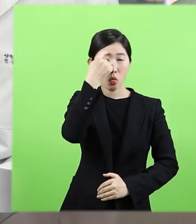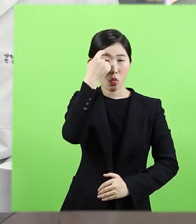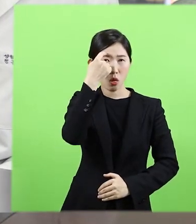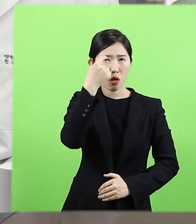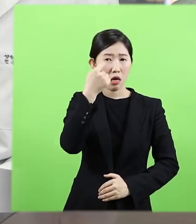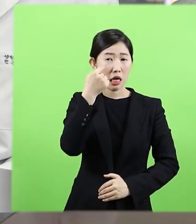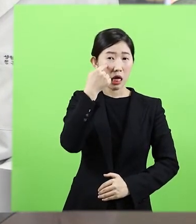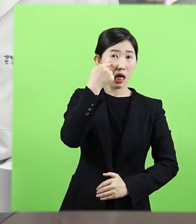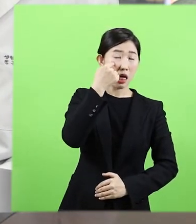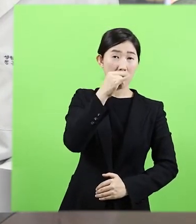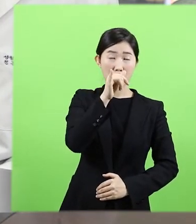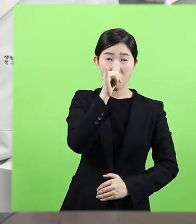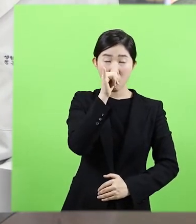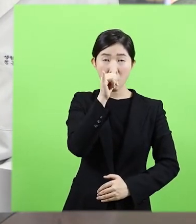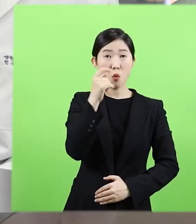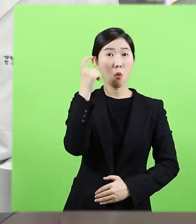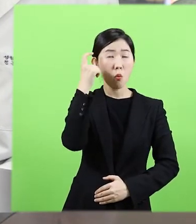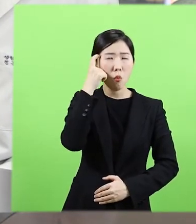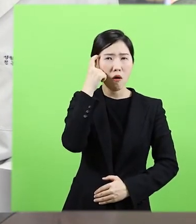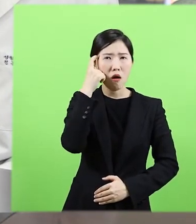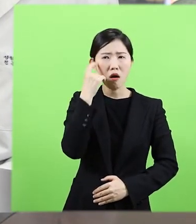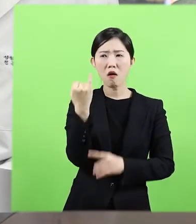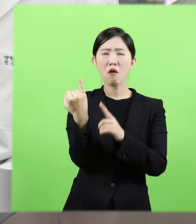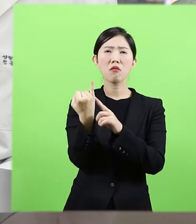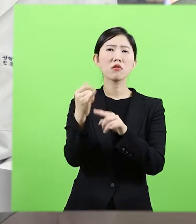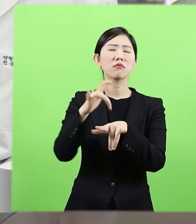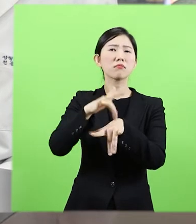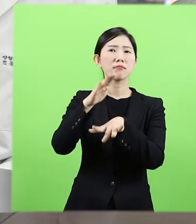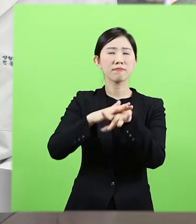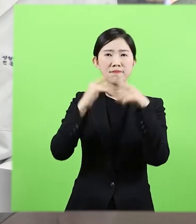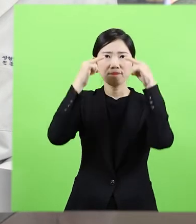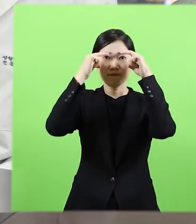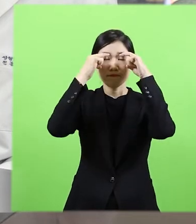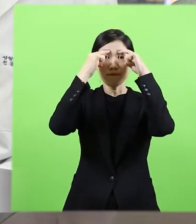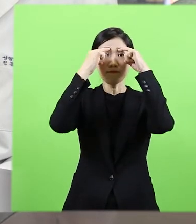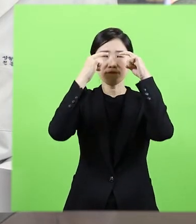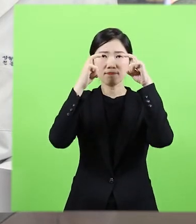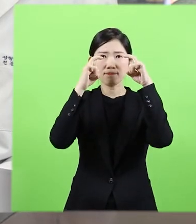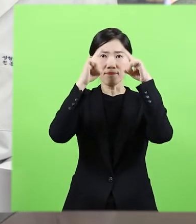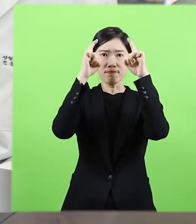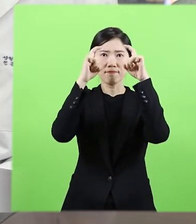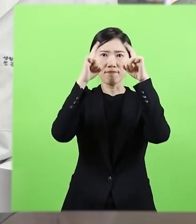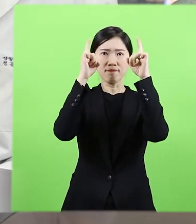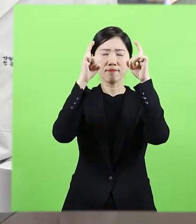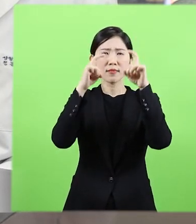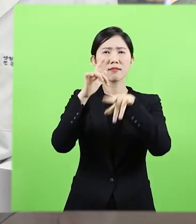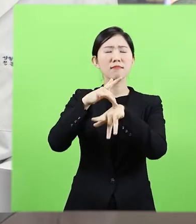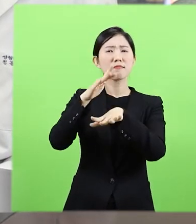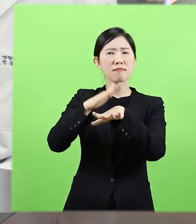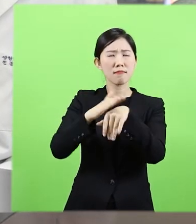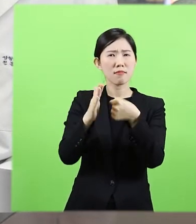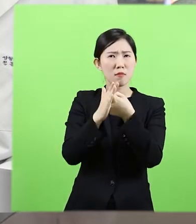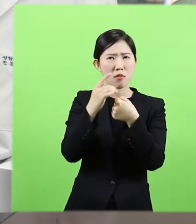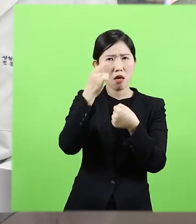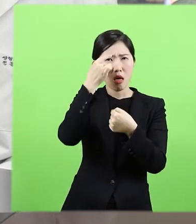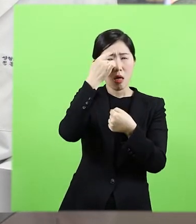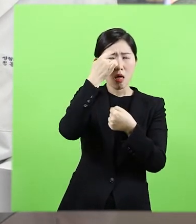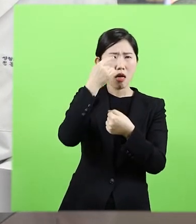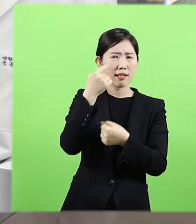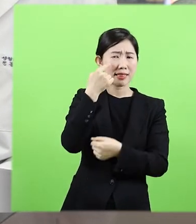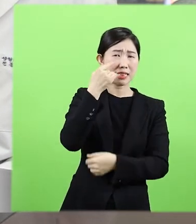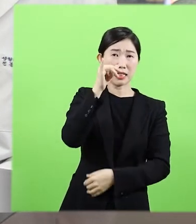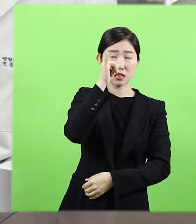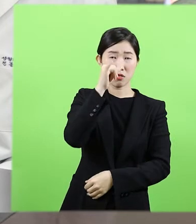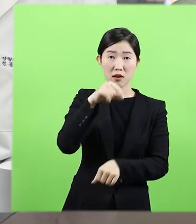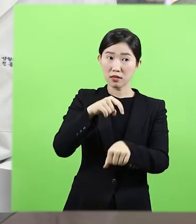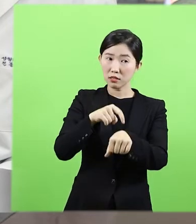여기 흉터가 3개월 때 흉터인데 이분이 앞쪽을 더 드는 습관이 있기 때문에 이 앞쪽에 흉터가